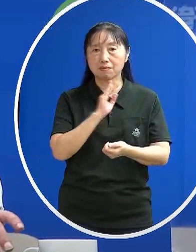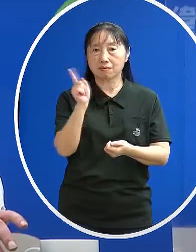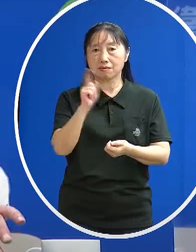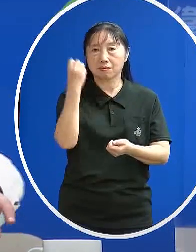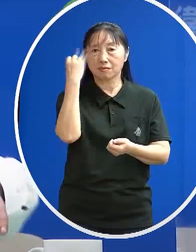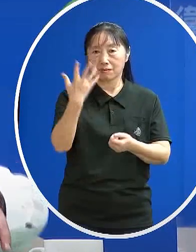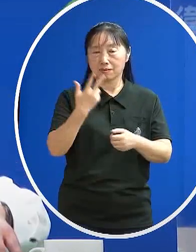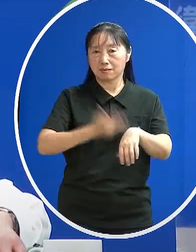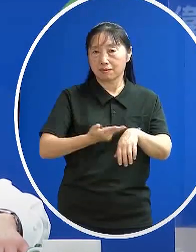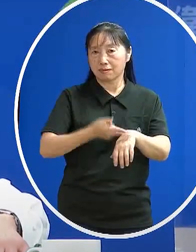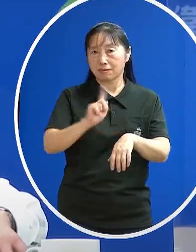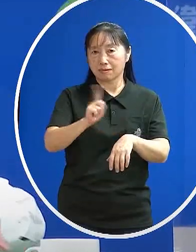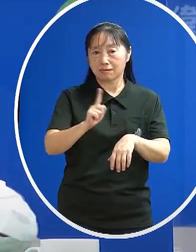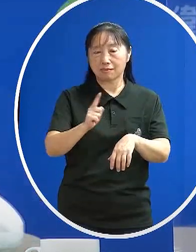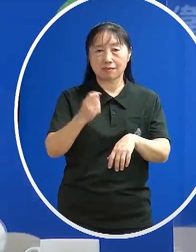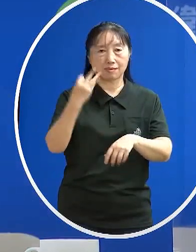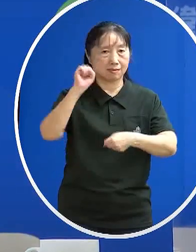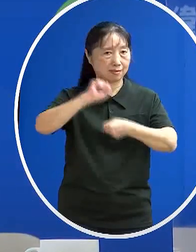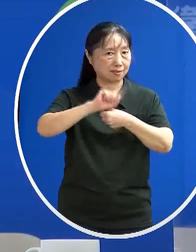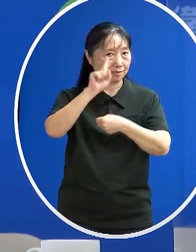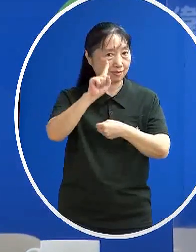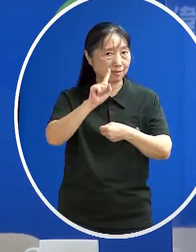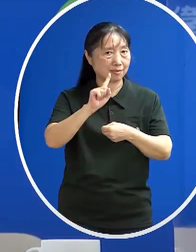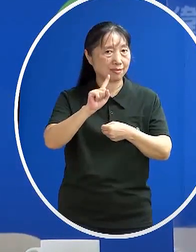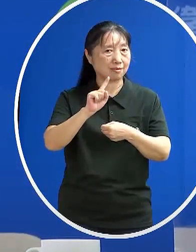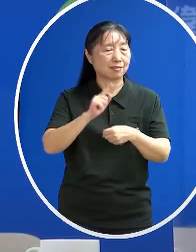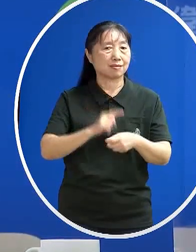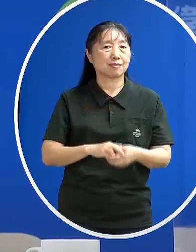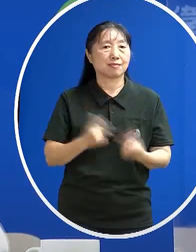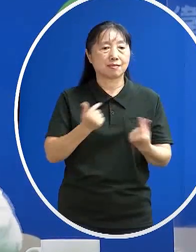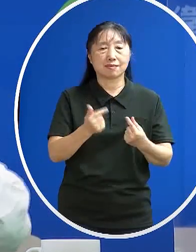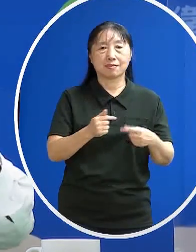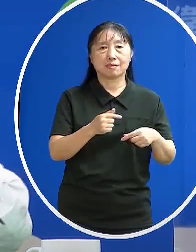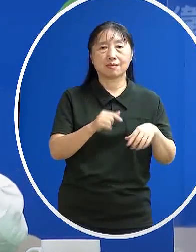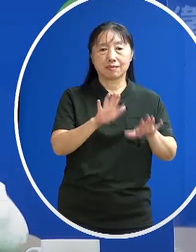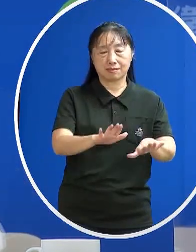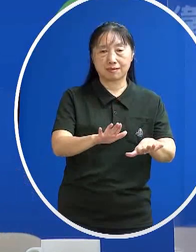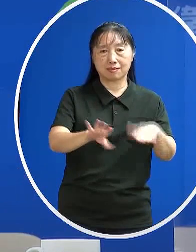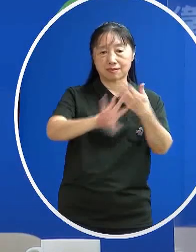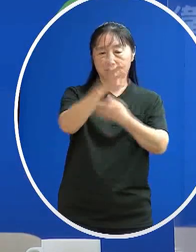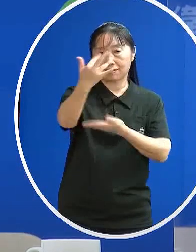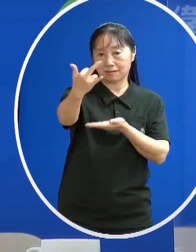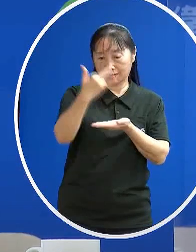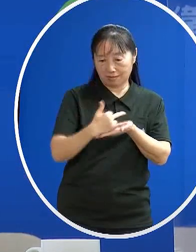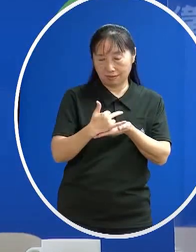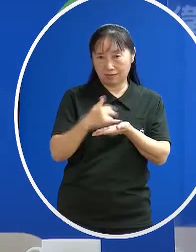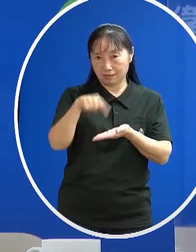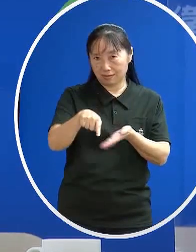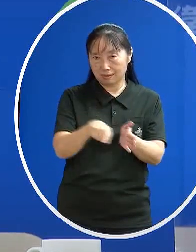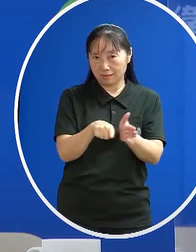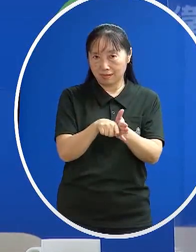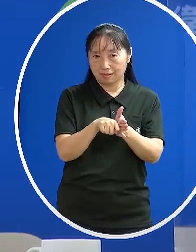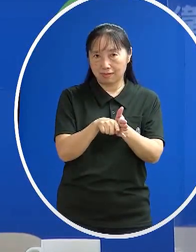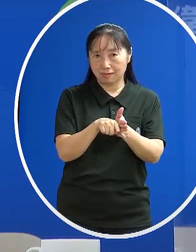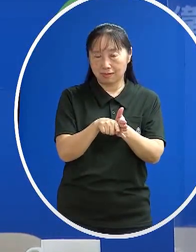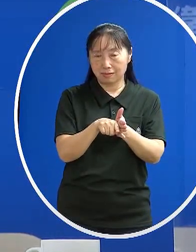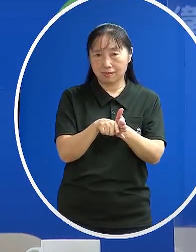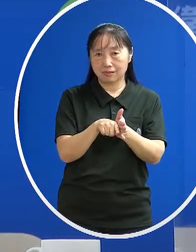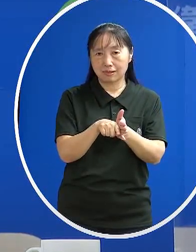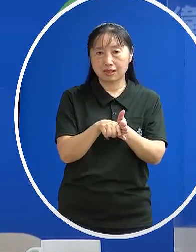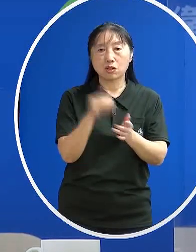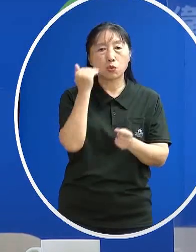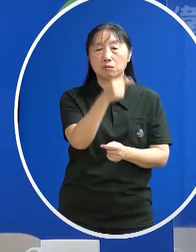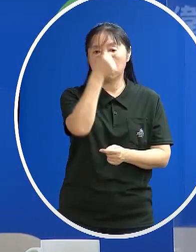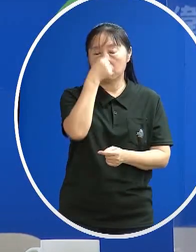式，不是新的方式，增加一个检验。大家知道，从现在从境外进来的时候，那就是非